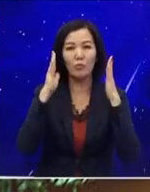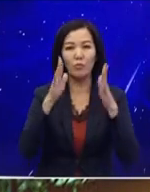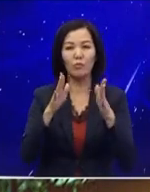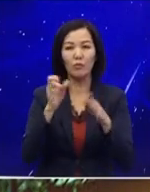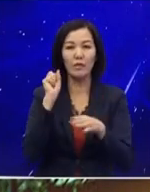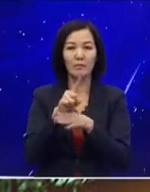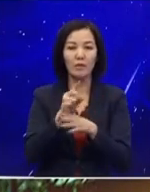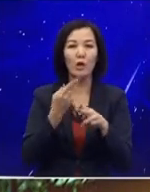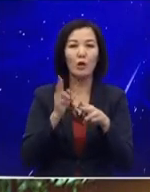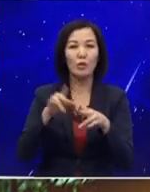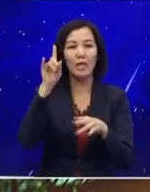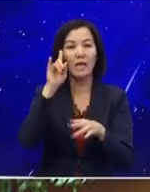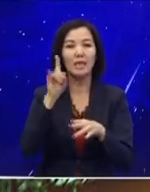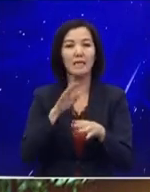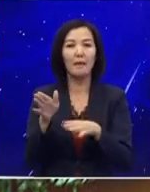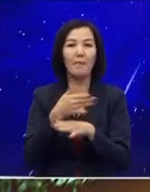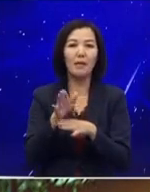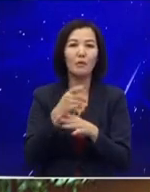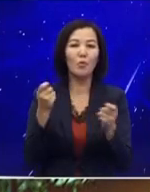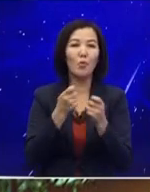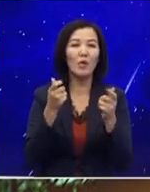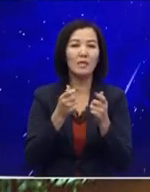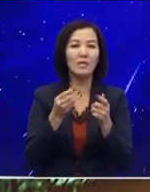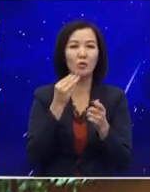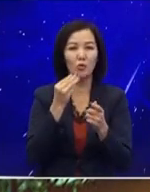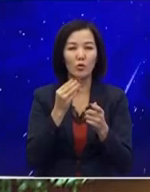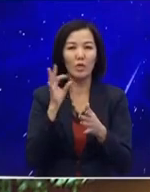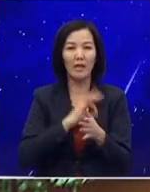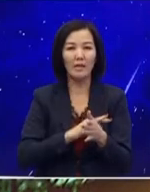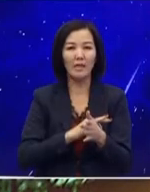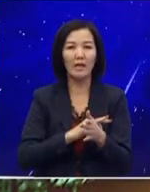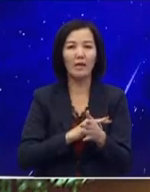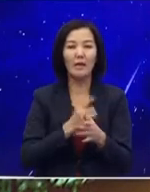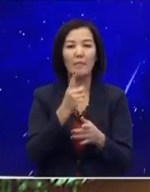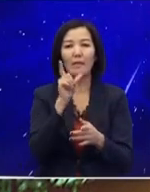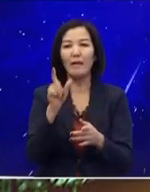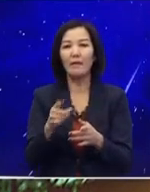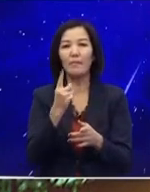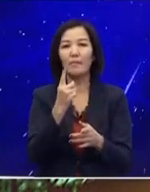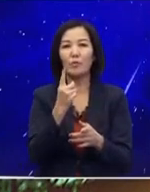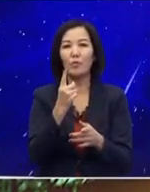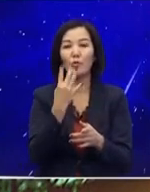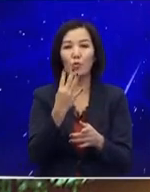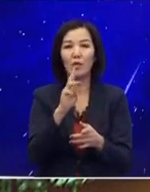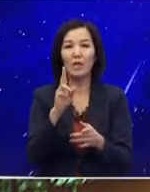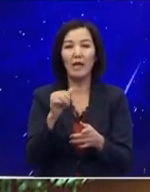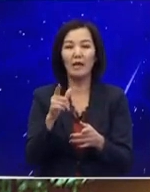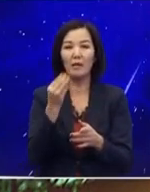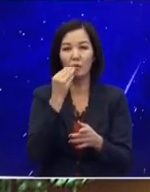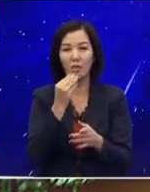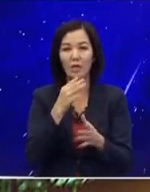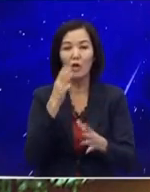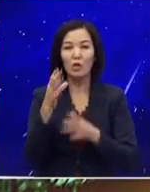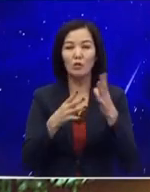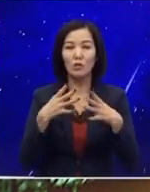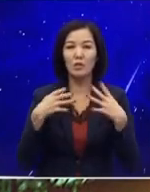бөлуді тапсырған. Өйткені қазақстандықтар балықты өте аз тұтынады. Жан басына шаққанда жылына 4 келі ғана жейді. Ал дүниежүзілік